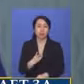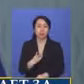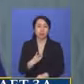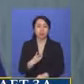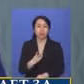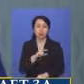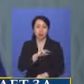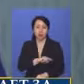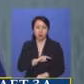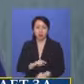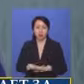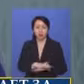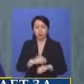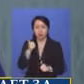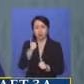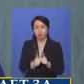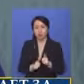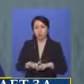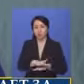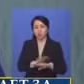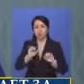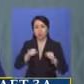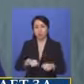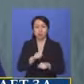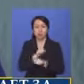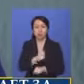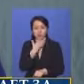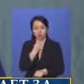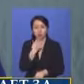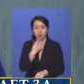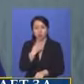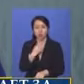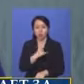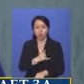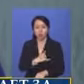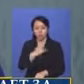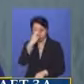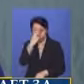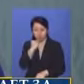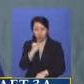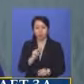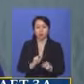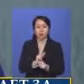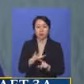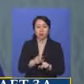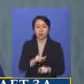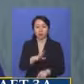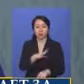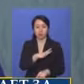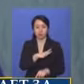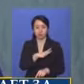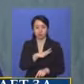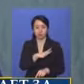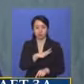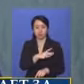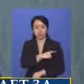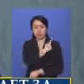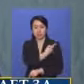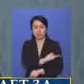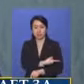нации, чтобы каждый народ смог сохранить свой язык, культуру, традиции и обычаи, и это было силой